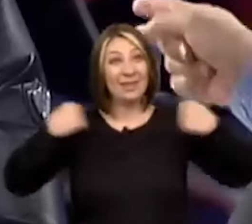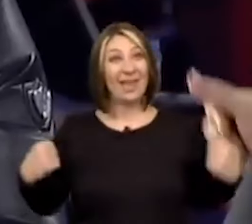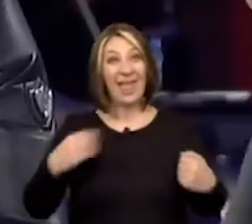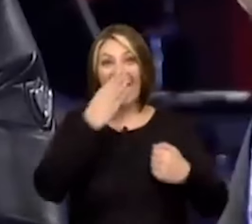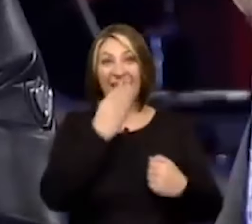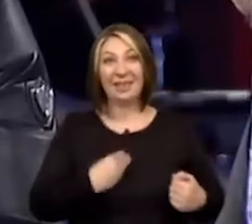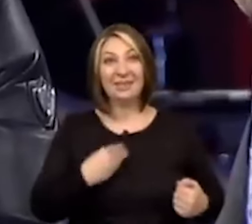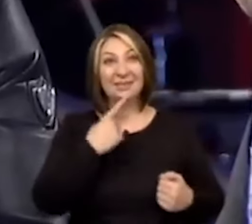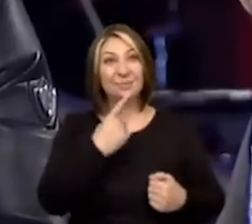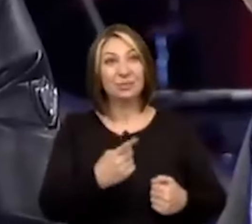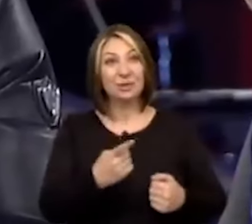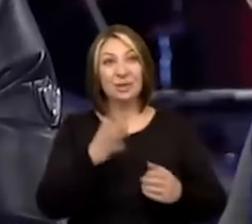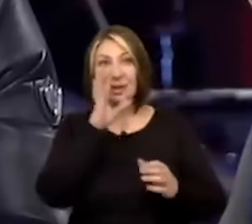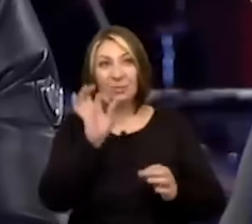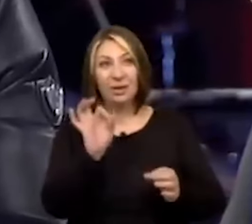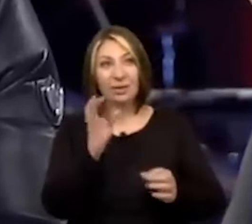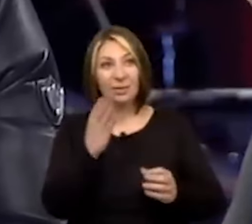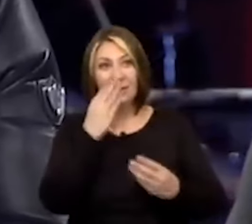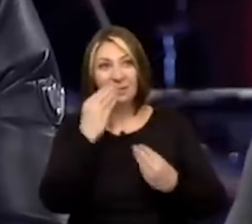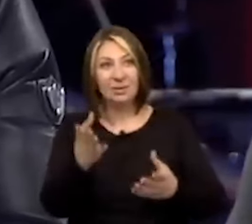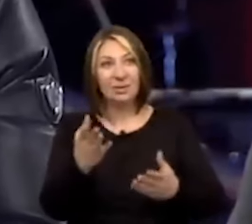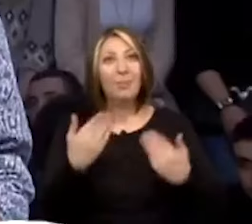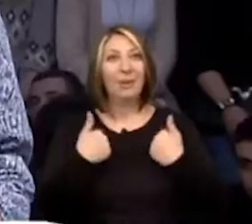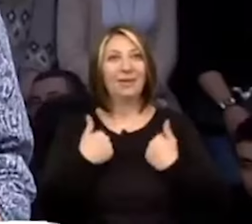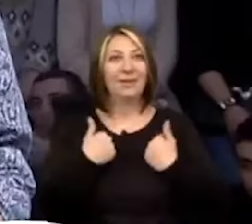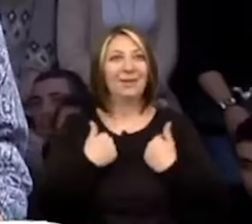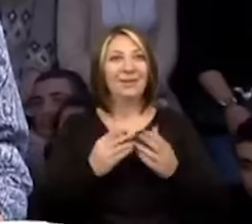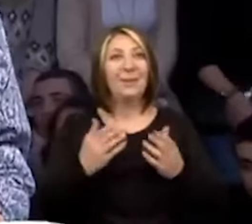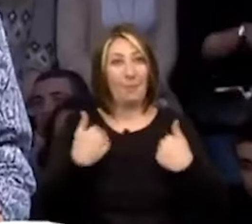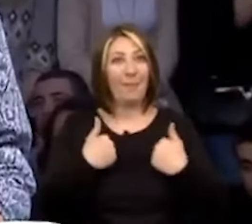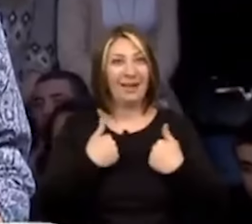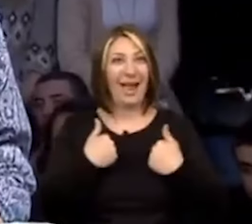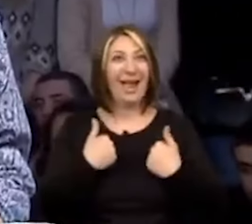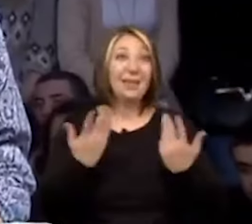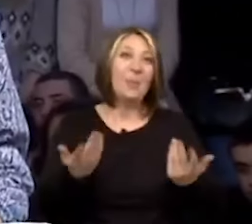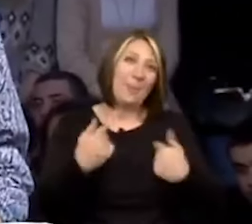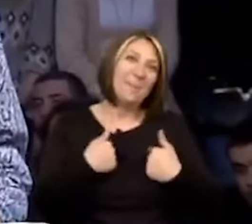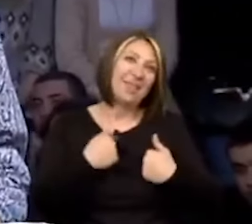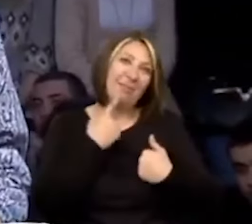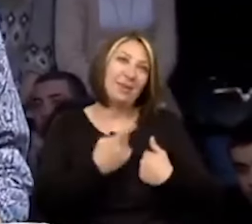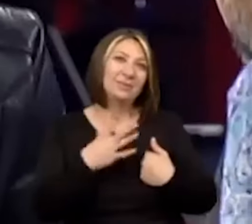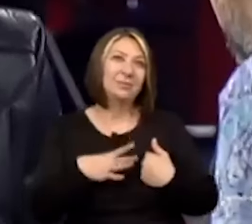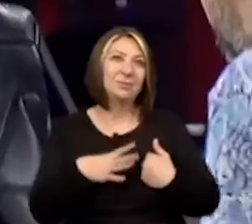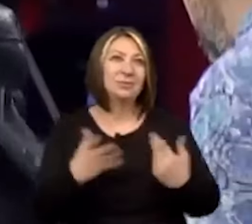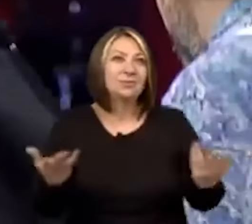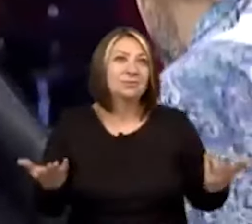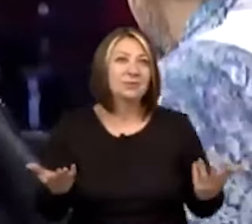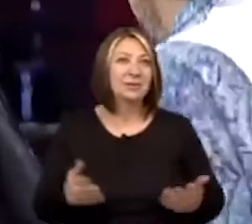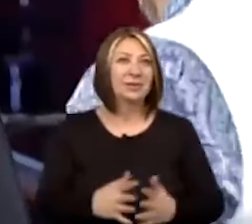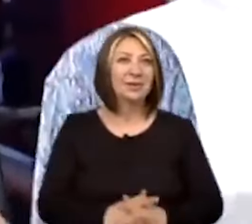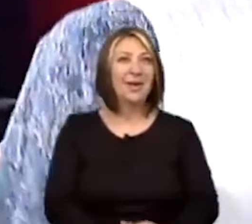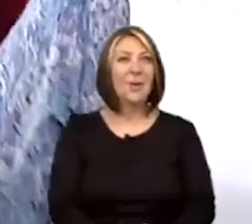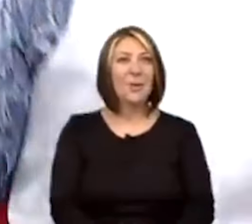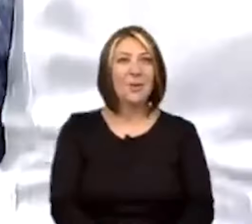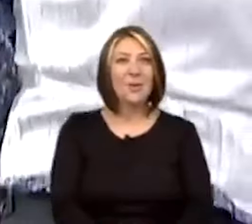hediye edersin yazmışlar. Kime hediye edeceğim? Tabii ki bana. Yani yazmamışlar ama beni kastetmişler. Tamam ederim ya.